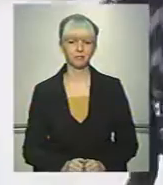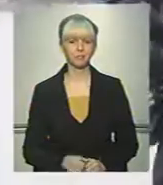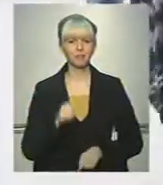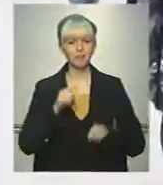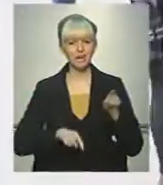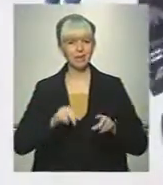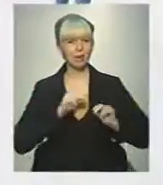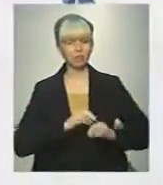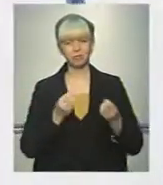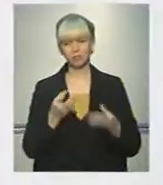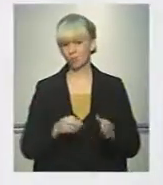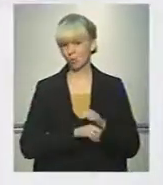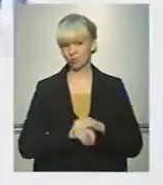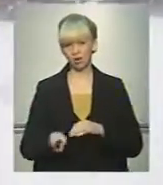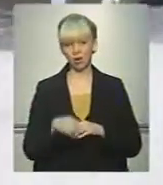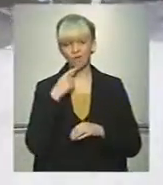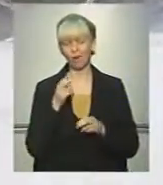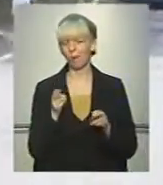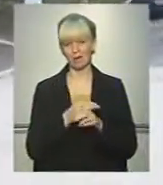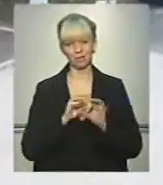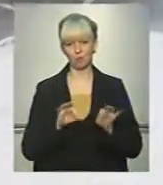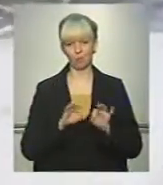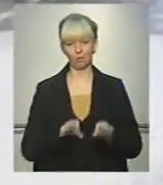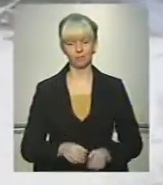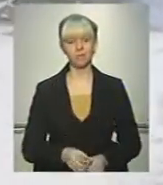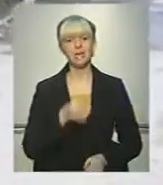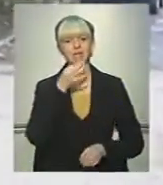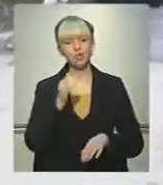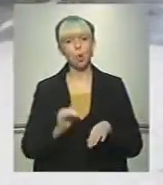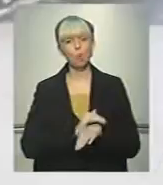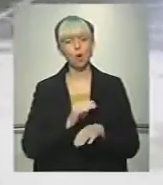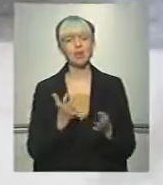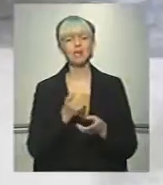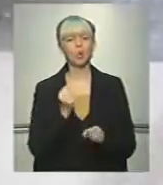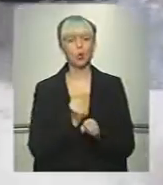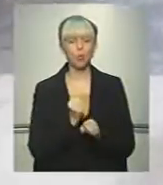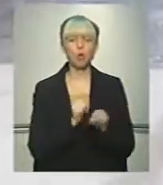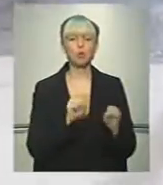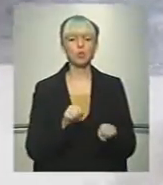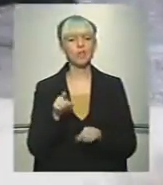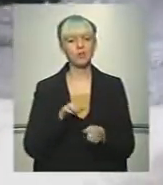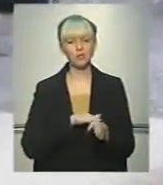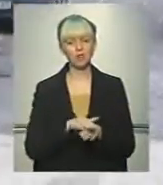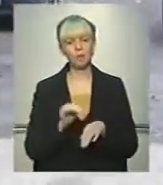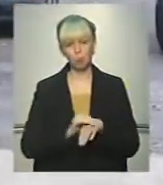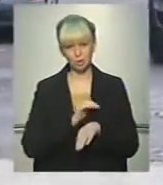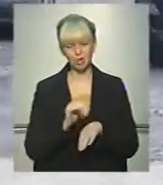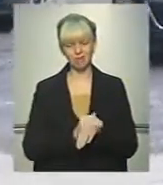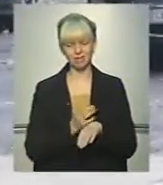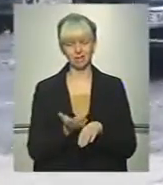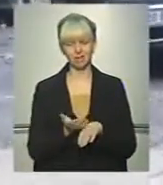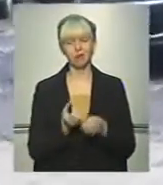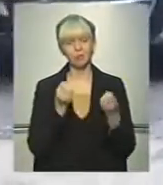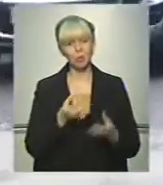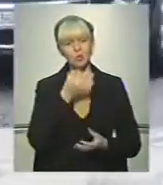Деякі працівники просто тікали, кажуть, без коментарів. Скажіть, будь ласка, які роботи, можливо, ви виконали? Будь ласка.